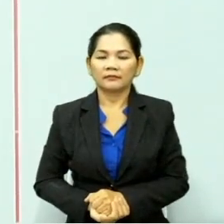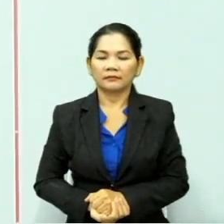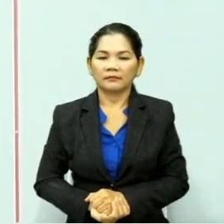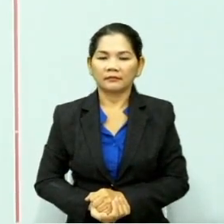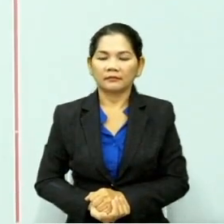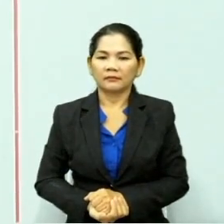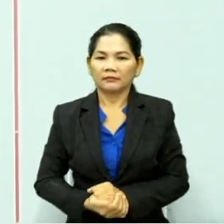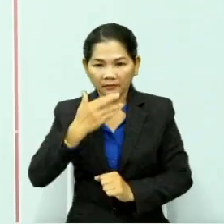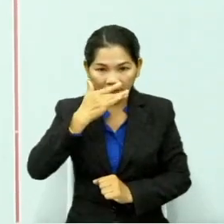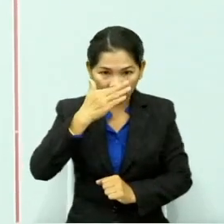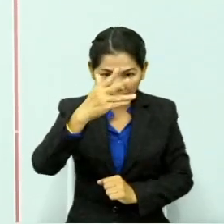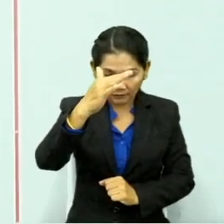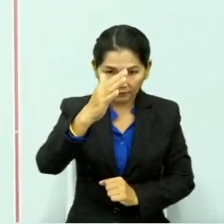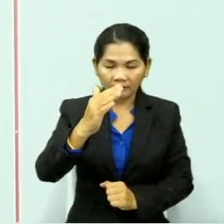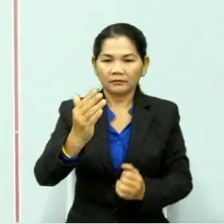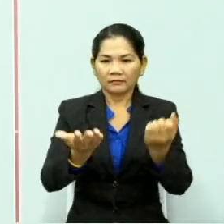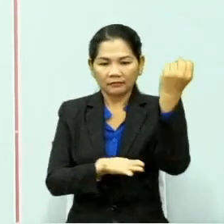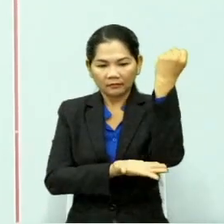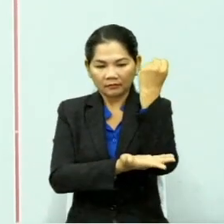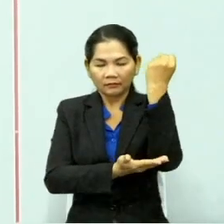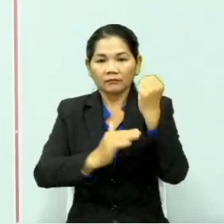xa một chư khua